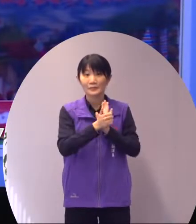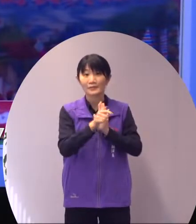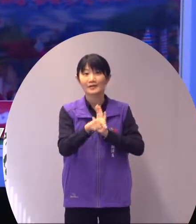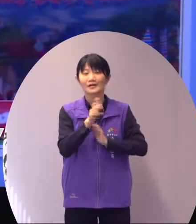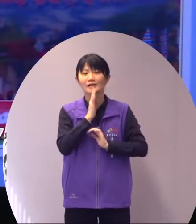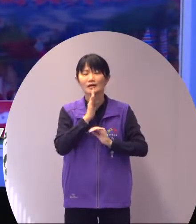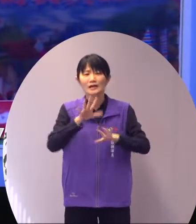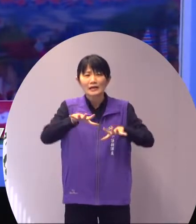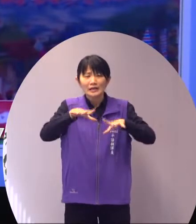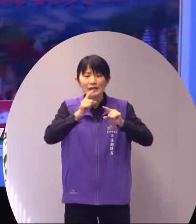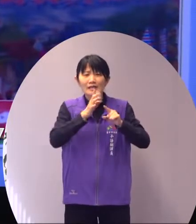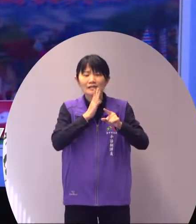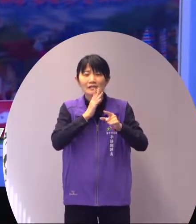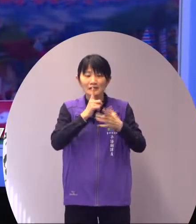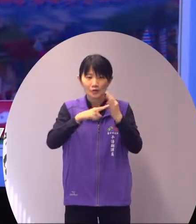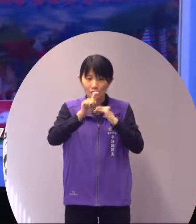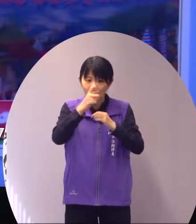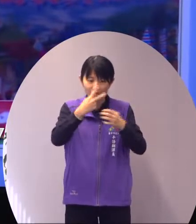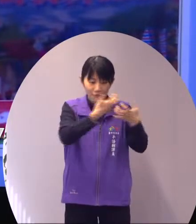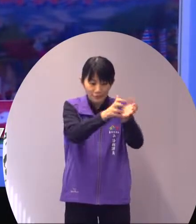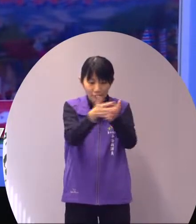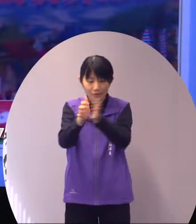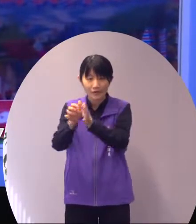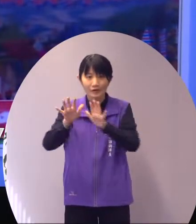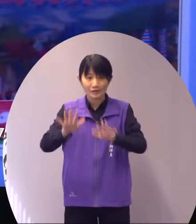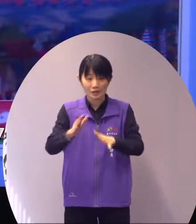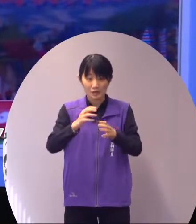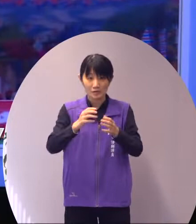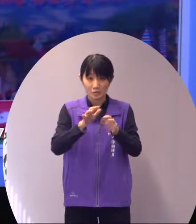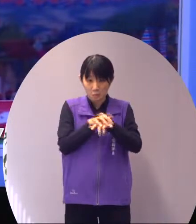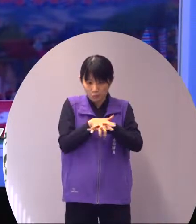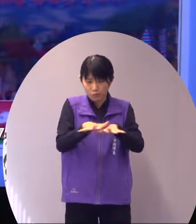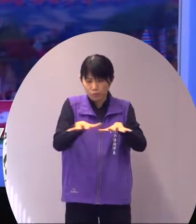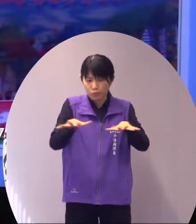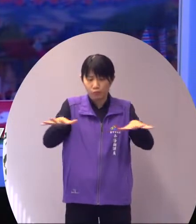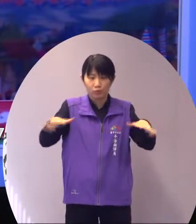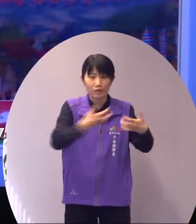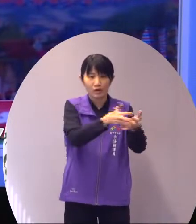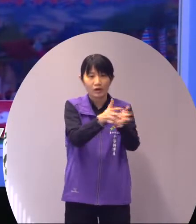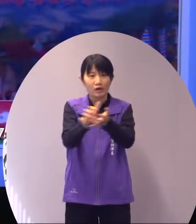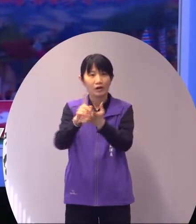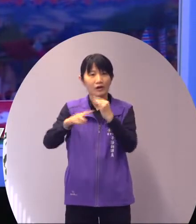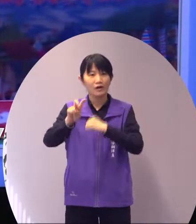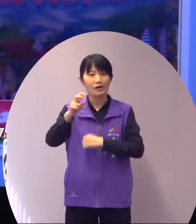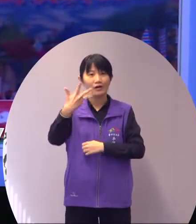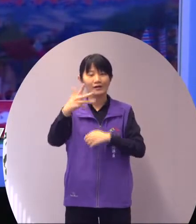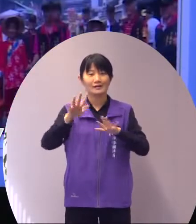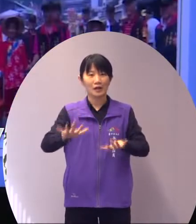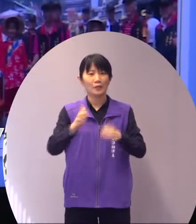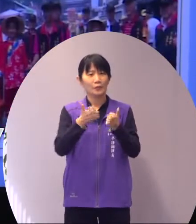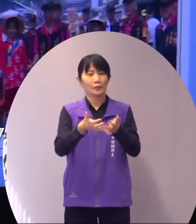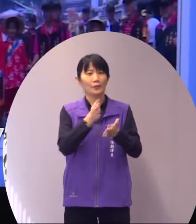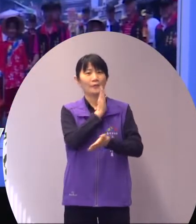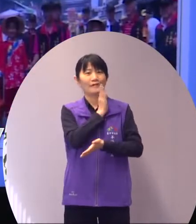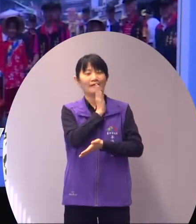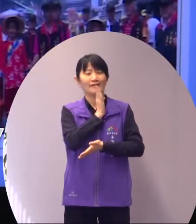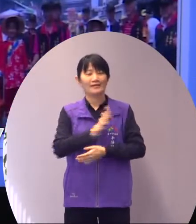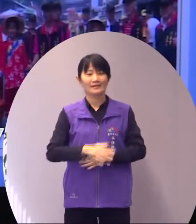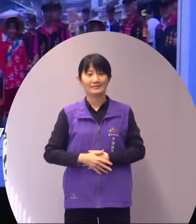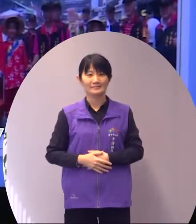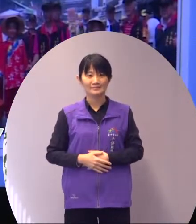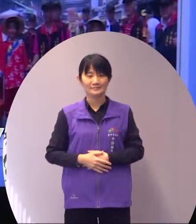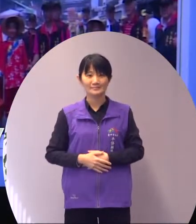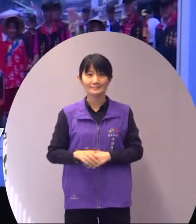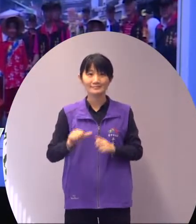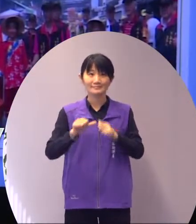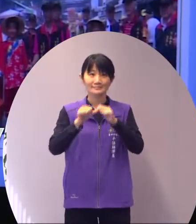始只有12个自信，后来扩展为28自信，也目前也是南屯地区重要的民俗活动之一。